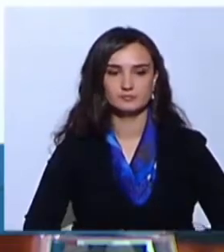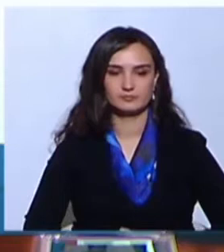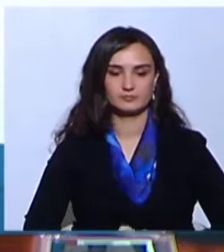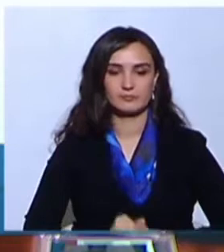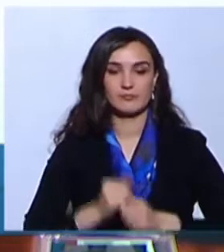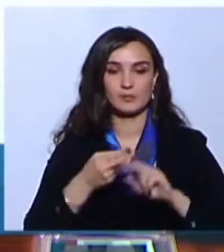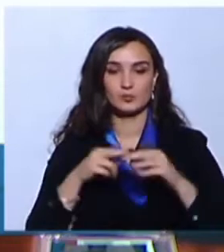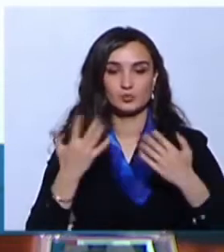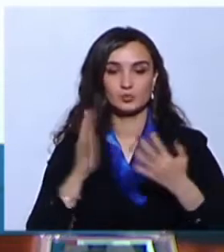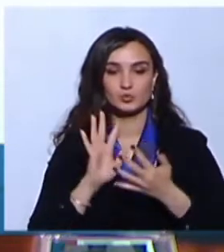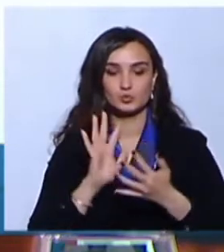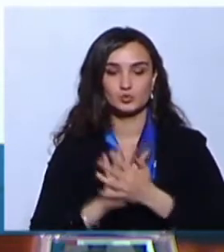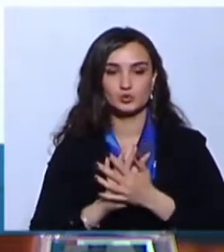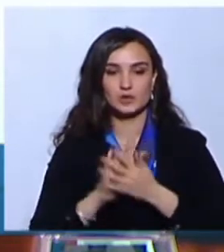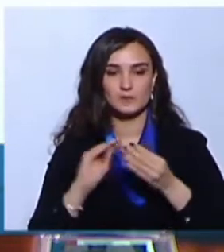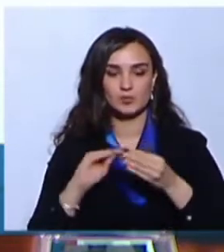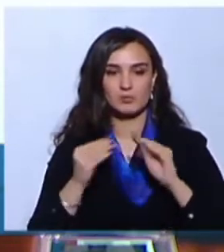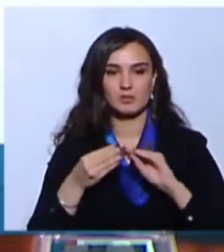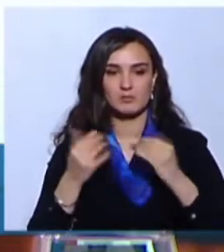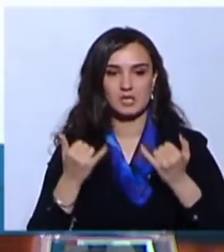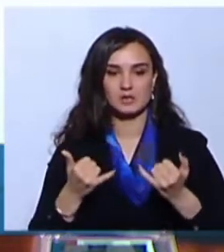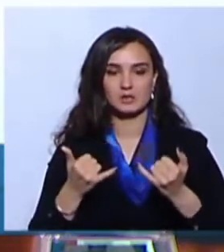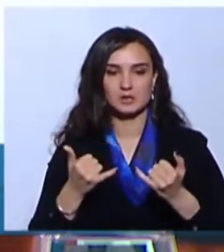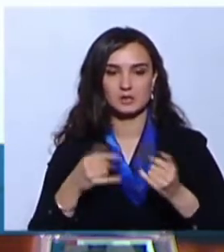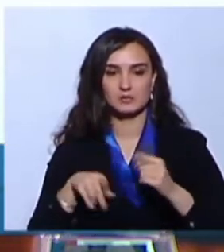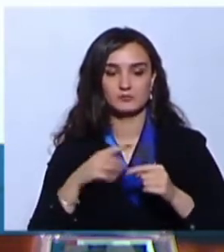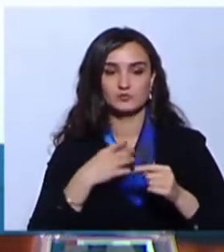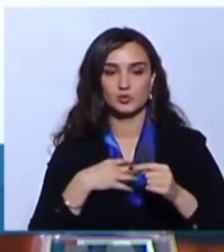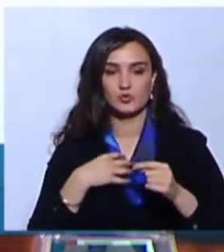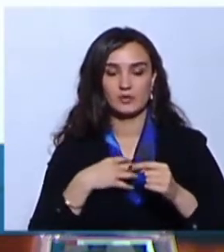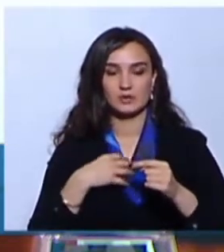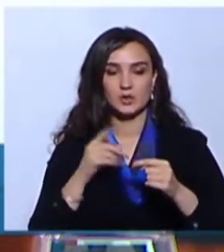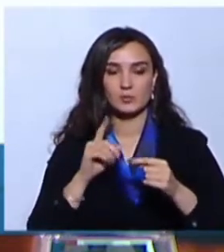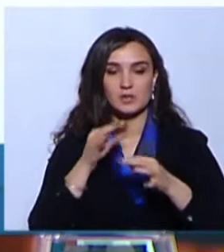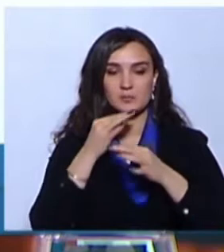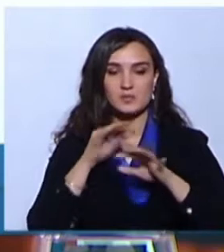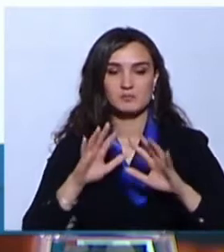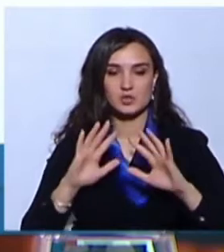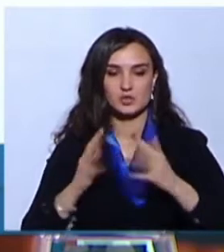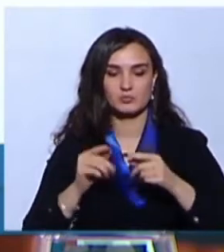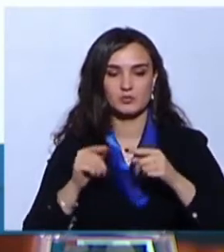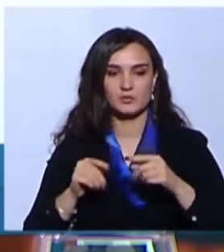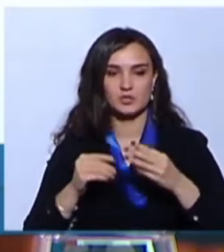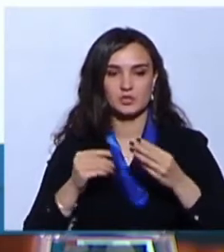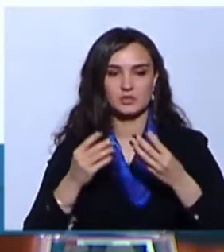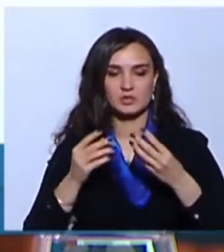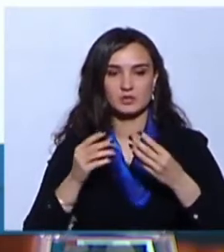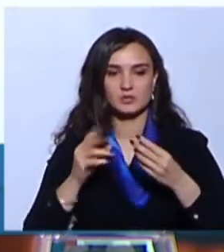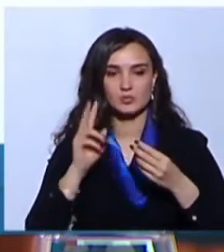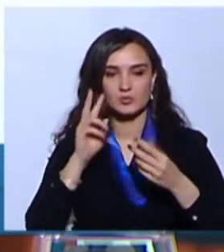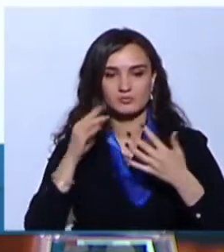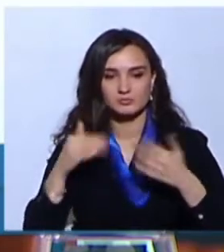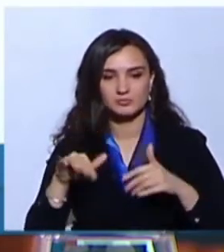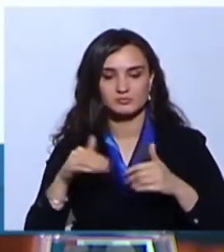რომ ჭუჭყიანი ხელების პრობლემა ახლა როგორც არასდროს აქტუალურია, რომ ნებისმიერ შემთხვევაში ცველი წერტილებით